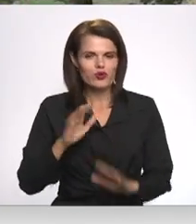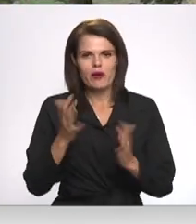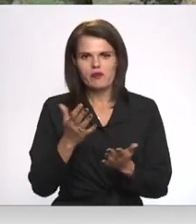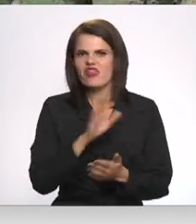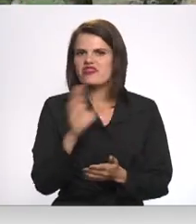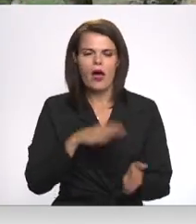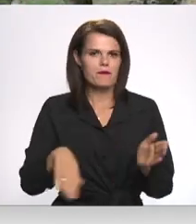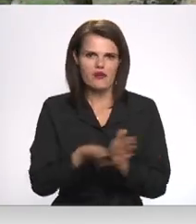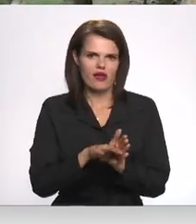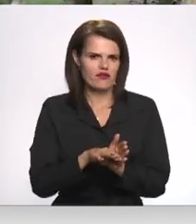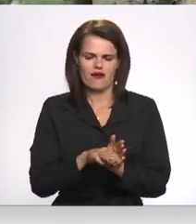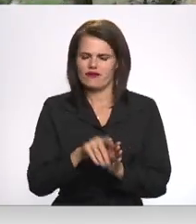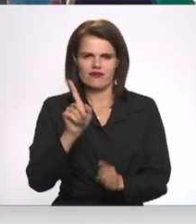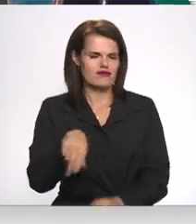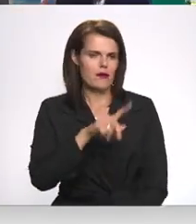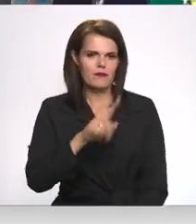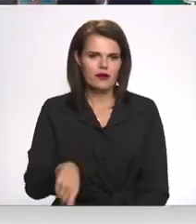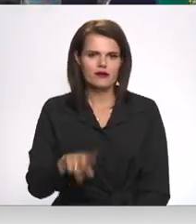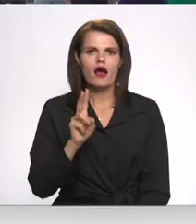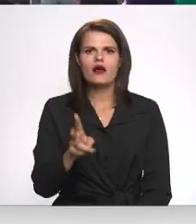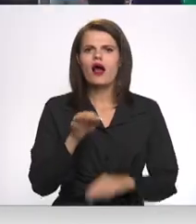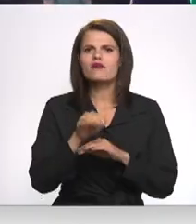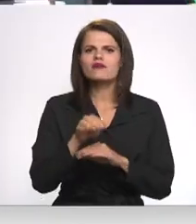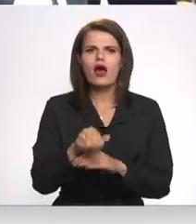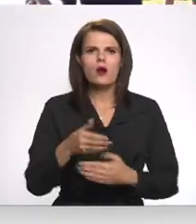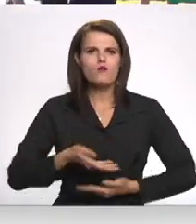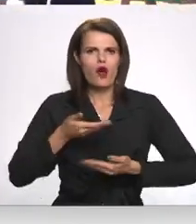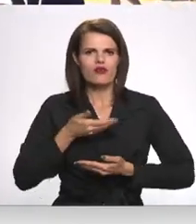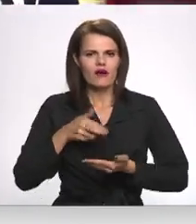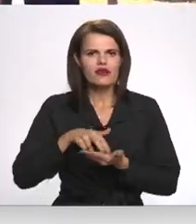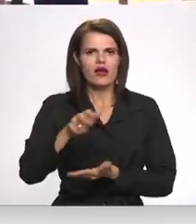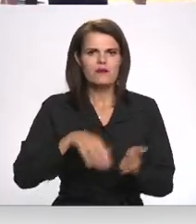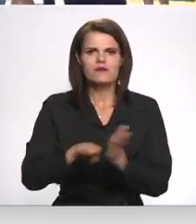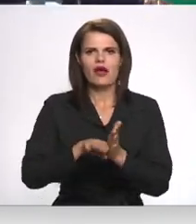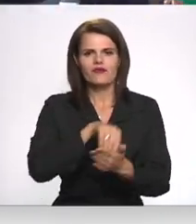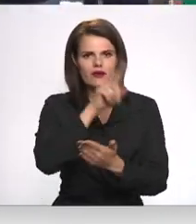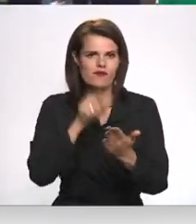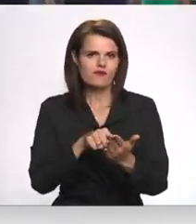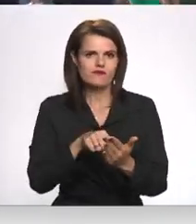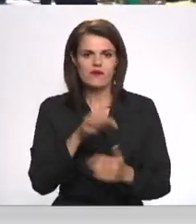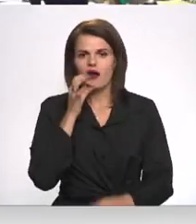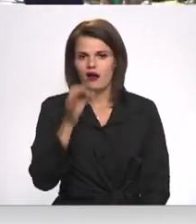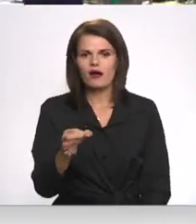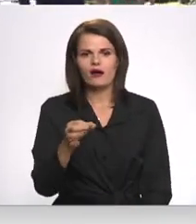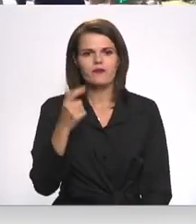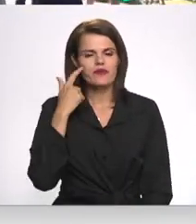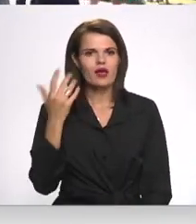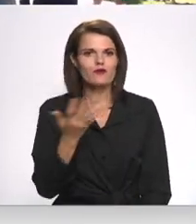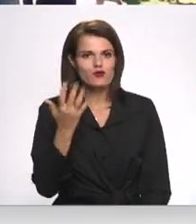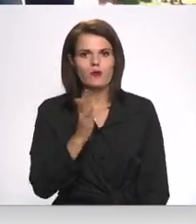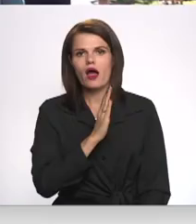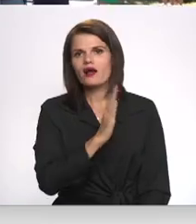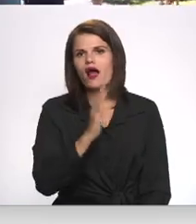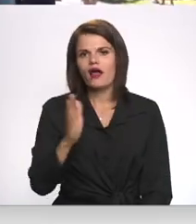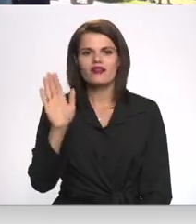nepiedalīties viņas prāt ir tuvredzīgi. Kā jūs saglabājat to motivāciju iet un piedalīties? Nu, es domāju, katrs valsts